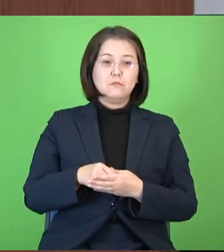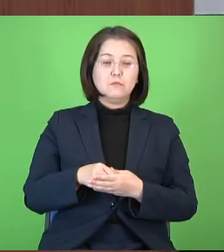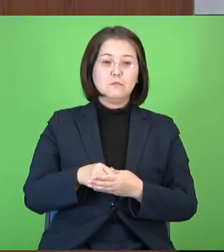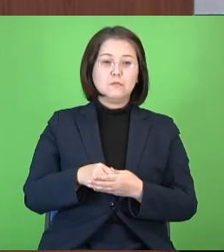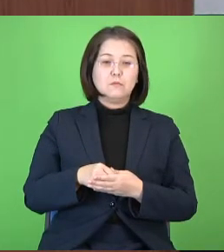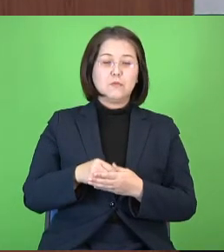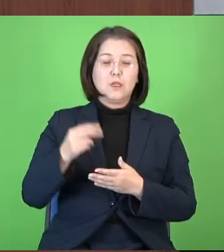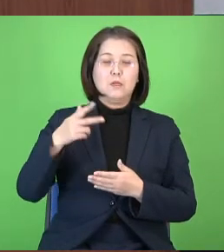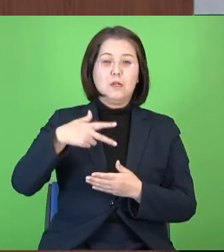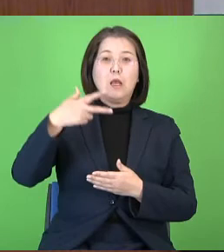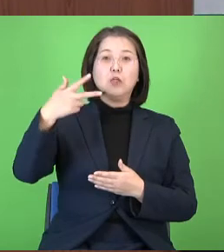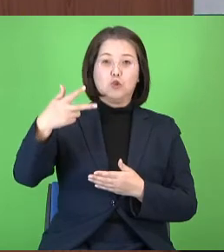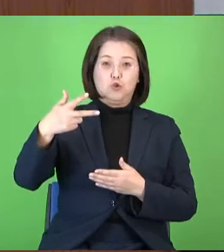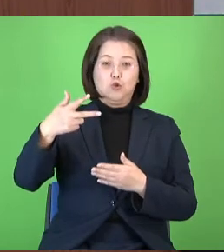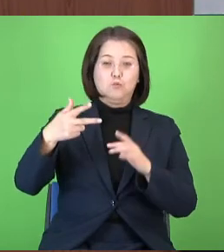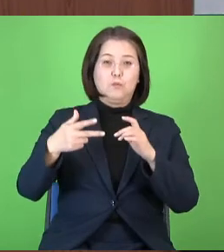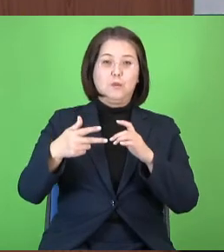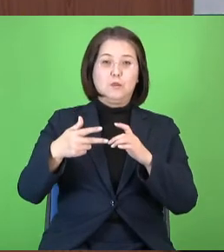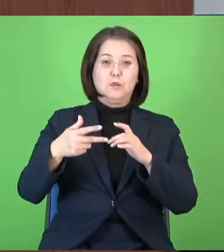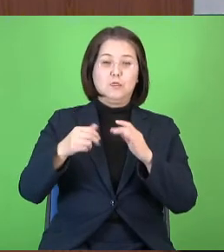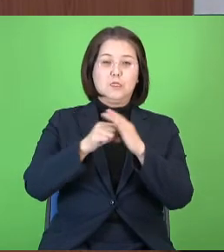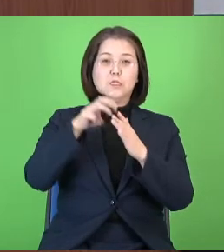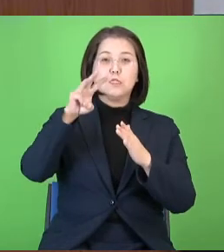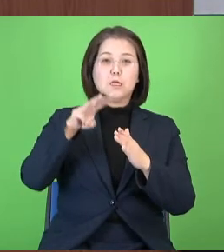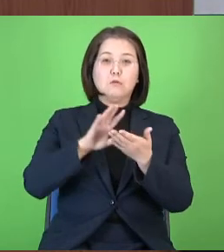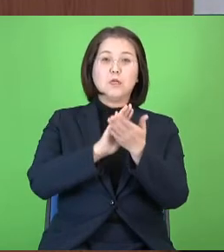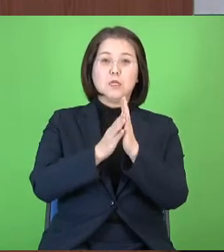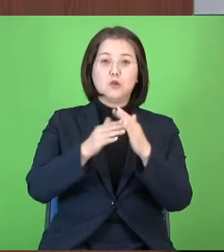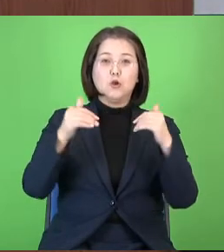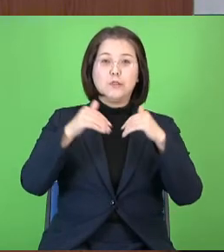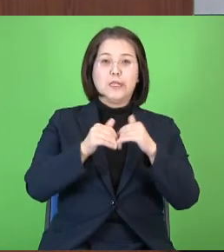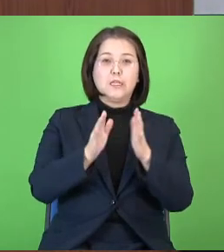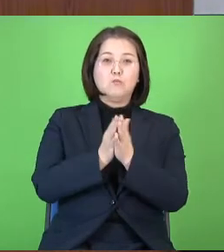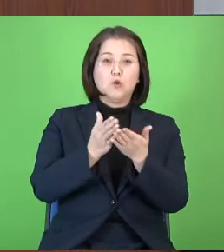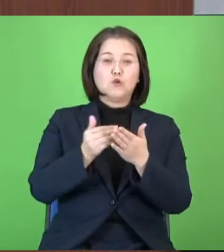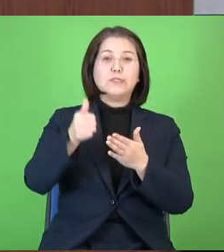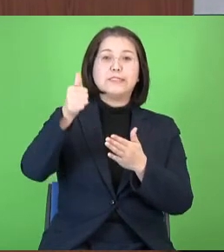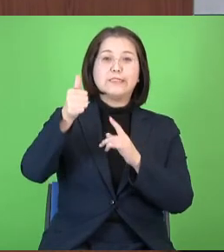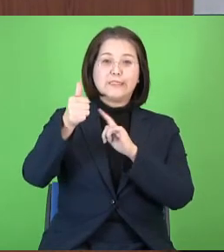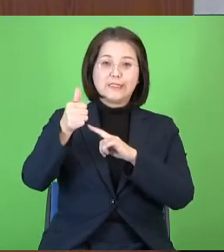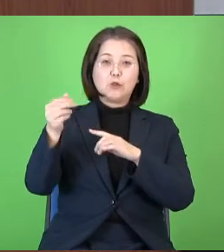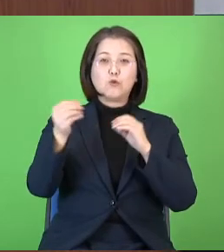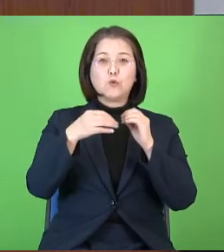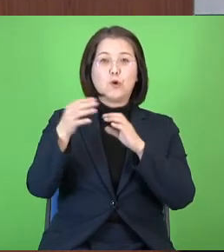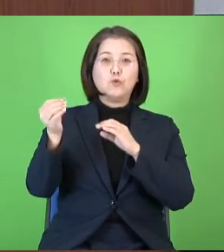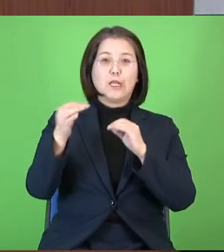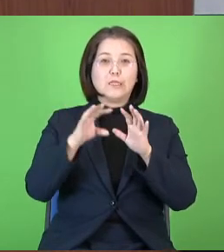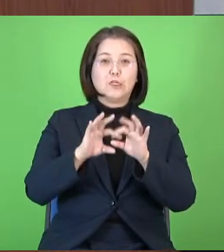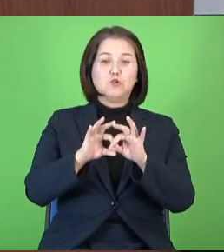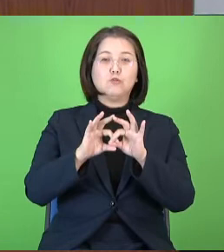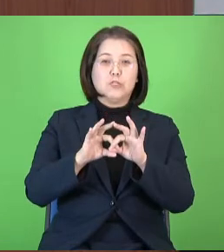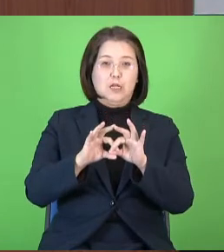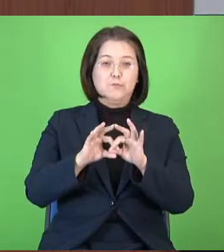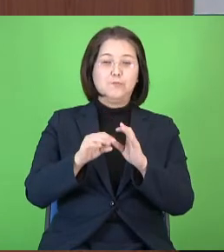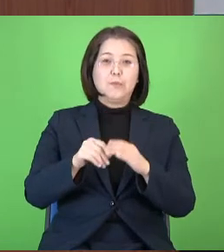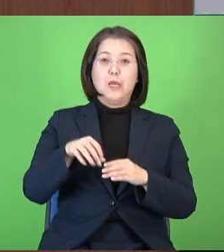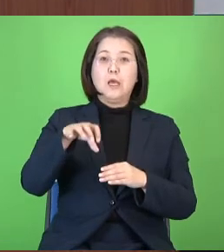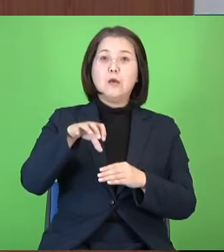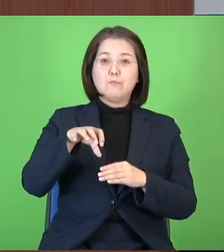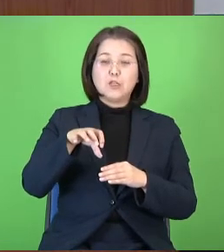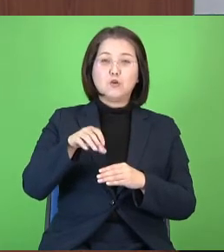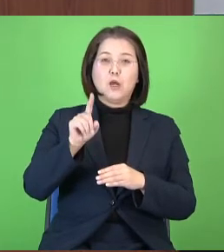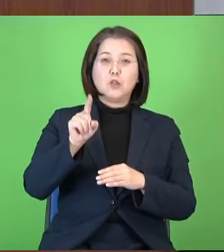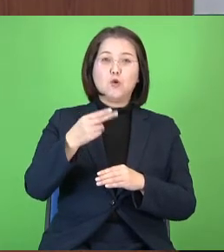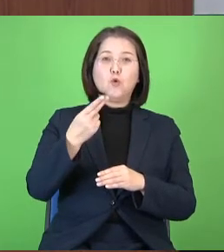んシミュレーションということは機会があればやりたいと考えています覚えましょうあれございますで最後にちょっとウケたんですけれども